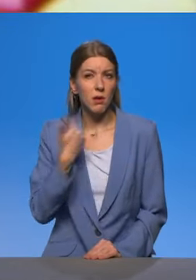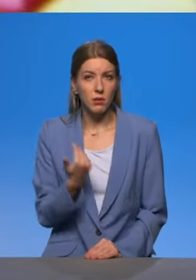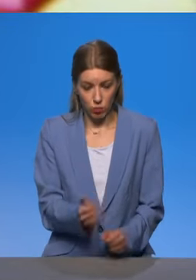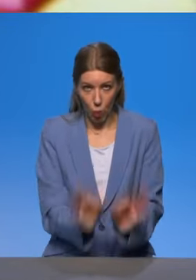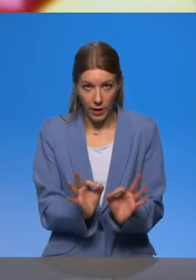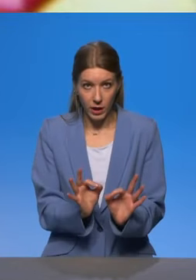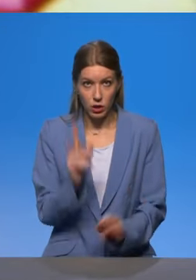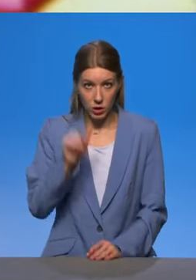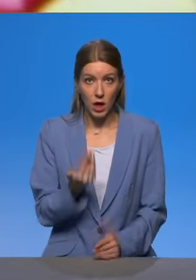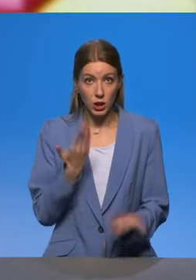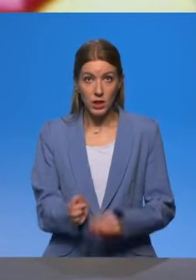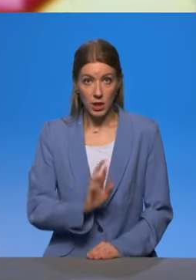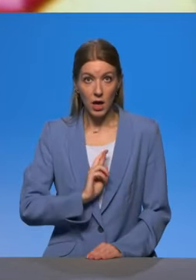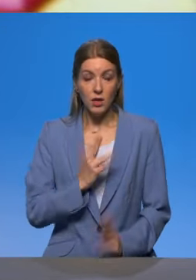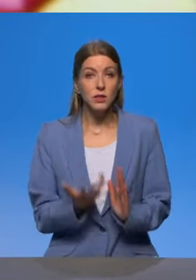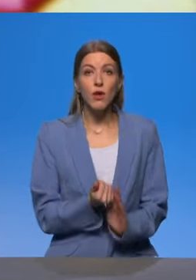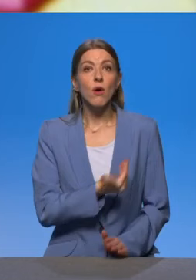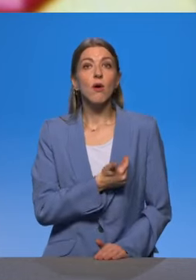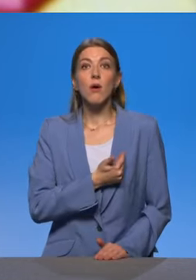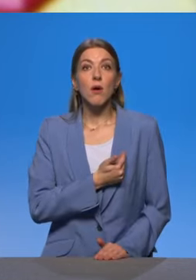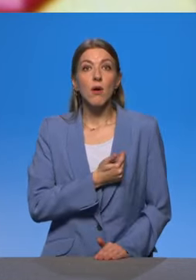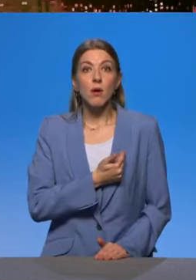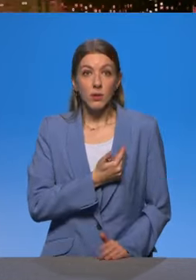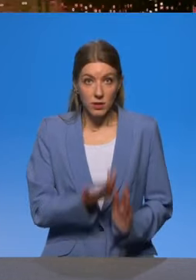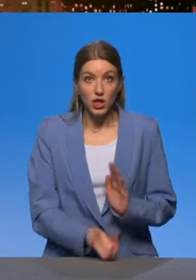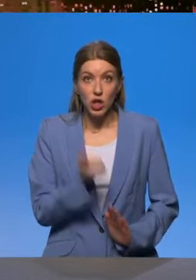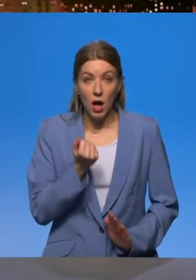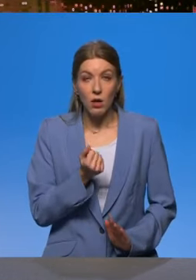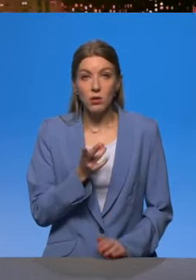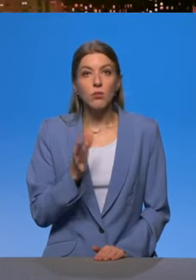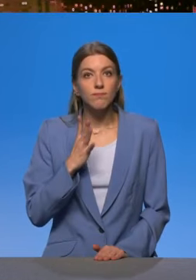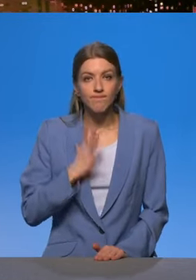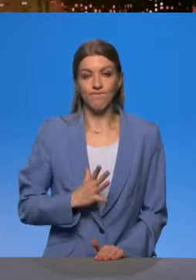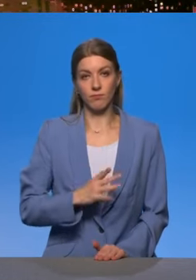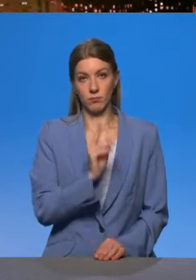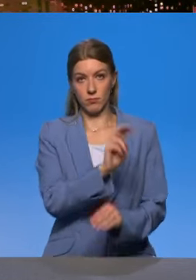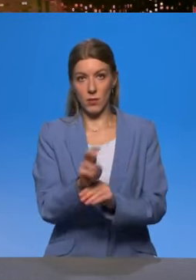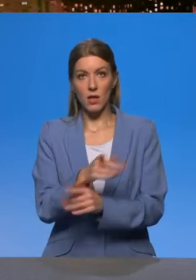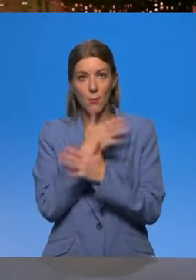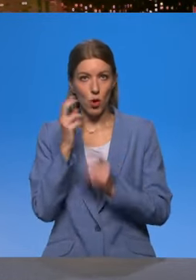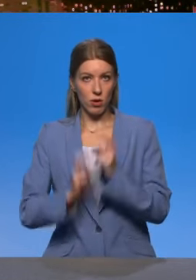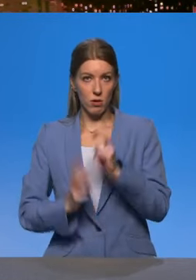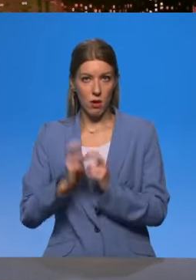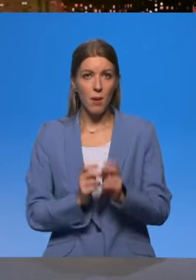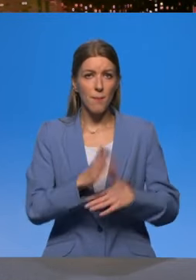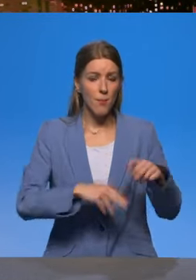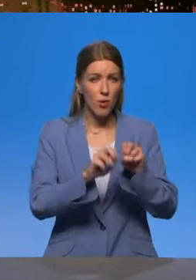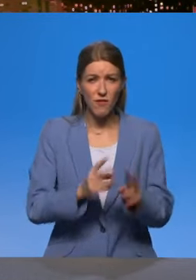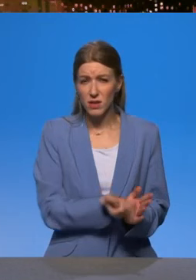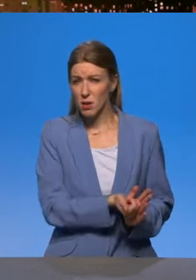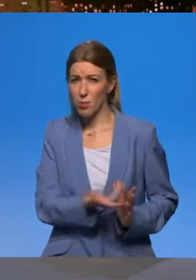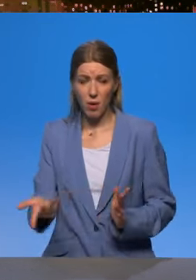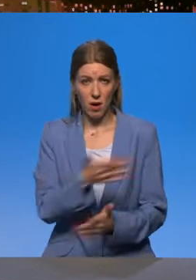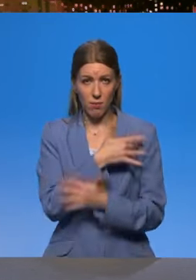вот я, если не нашла свое призвание, я все равно работала на многих, ну, во многих предприятиях, на многих профессиях, во многих